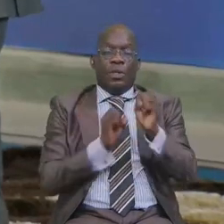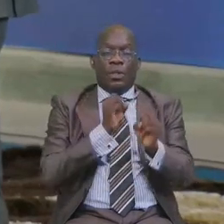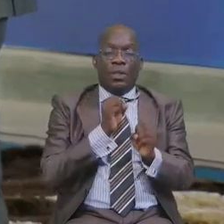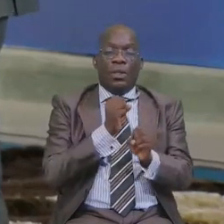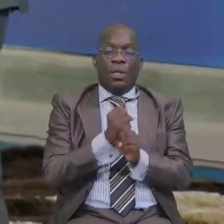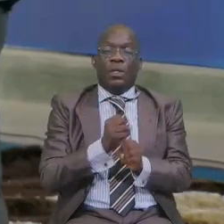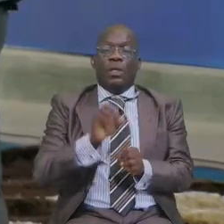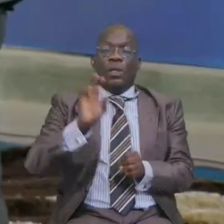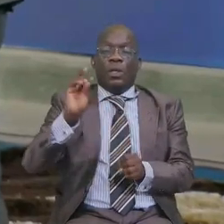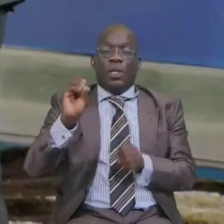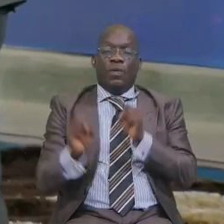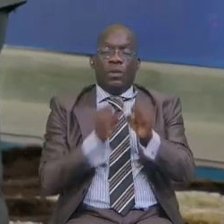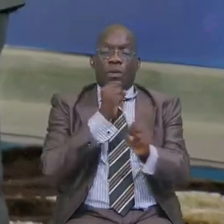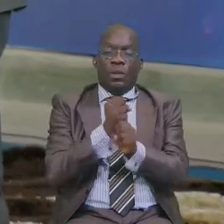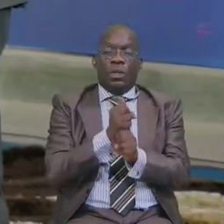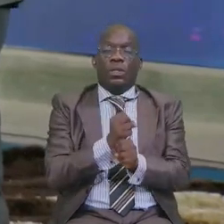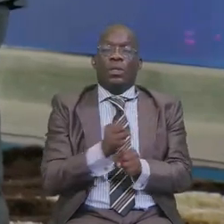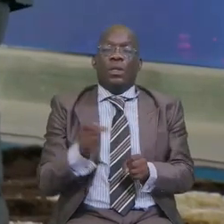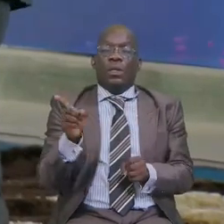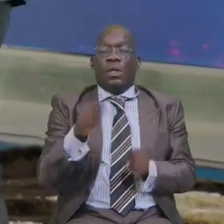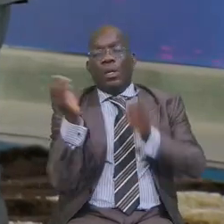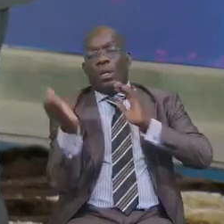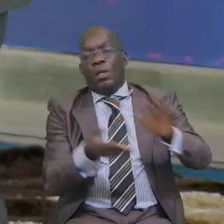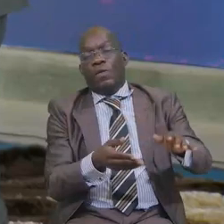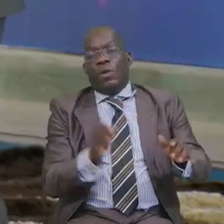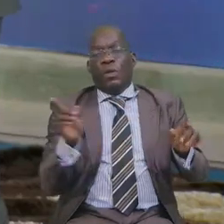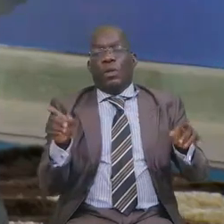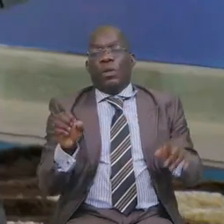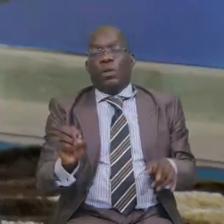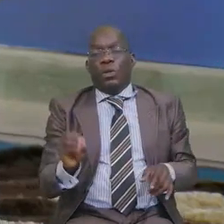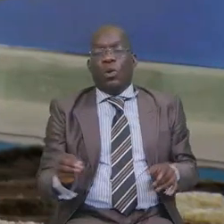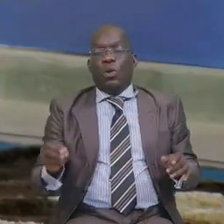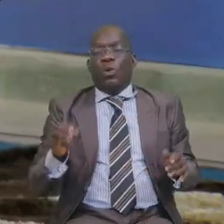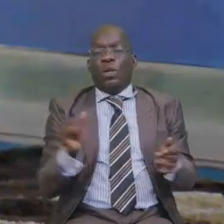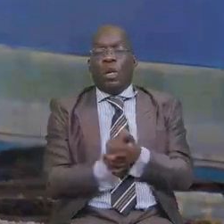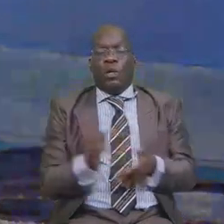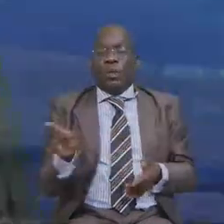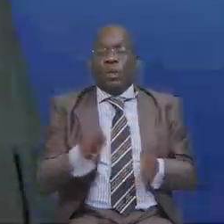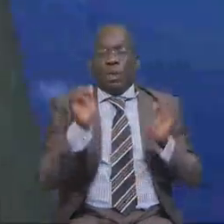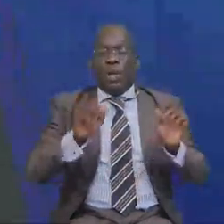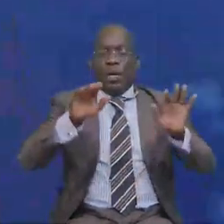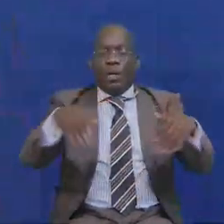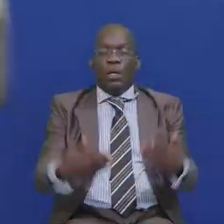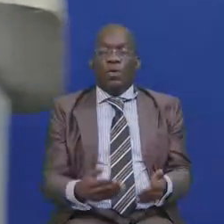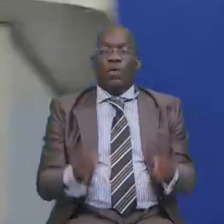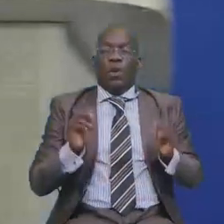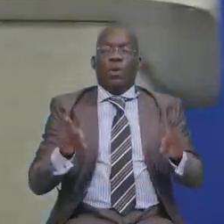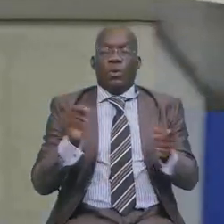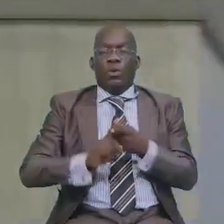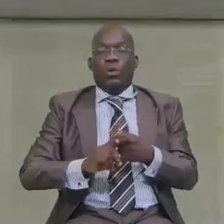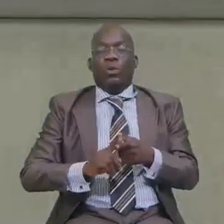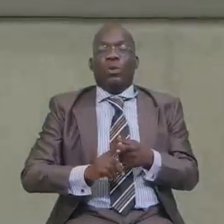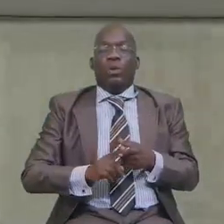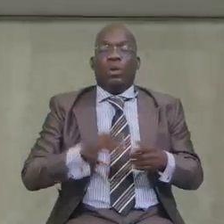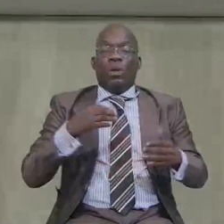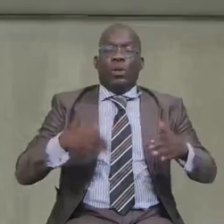moins, ils prennent la retraite pour permettre aux plus jeunes de continuer à la jeune génération. Vous savez pourquoi